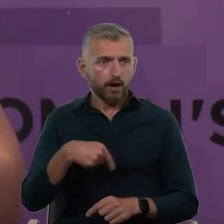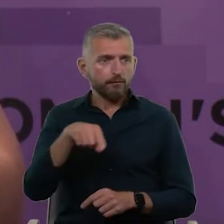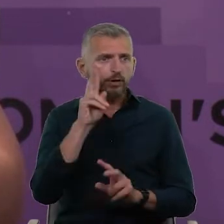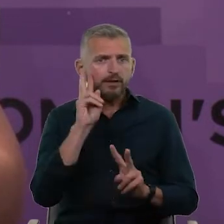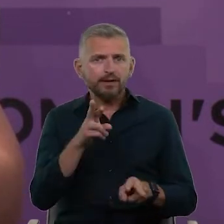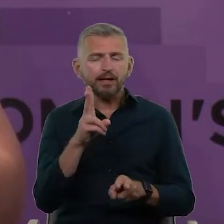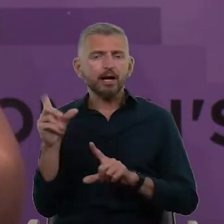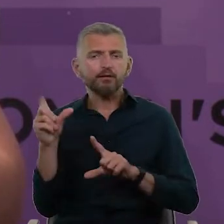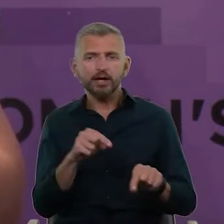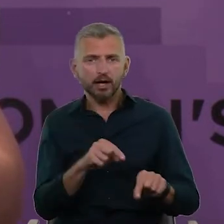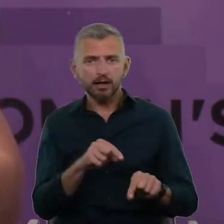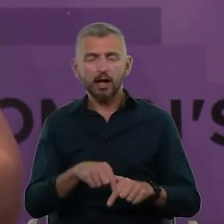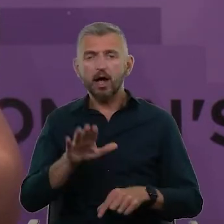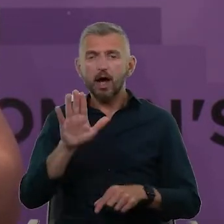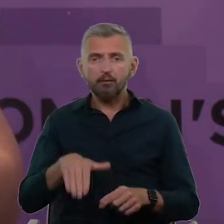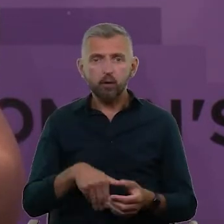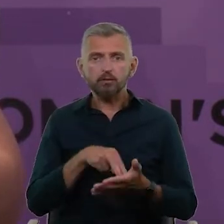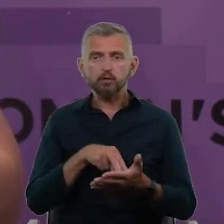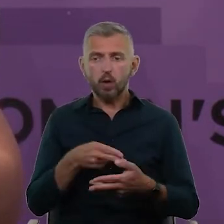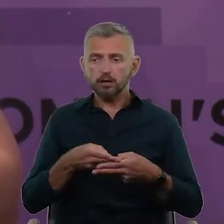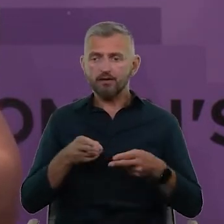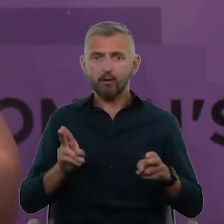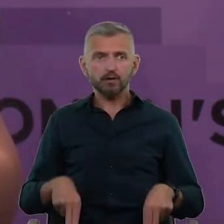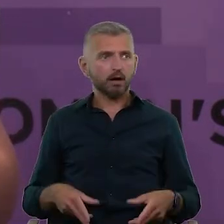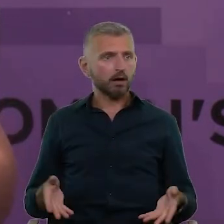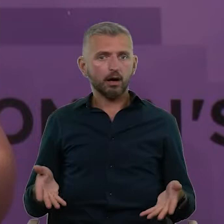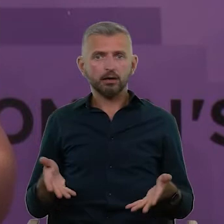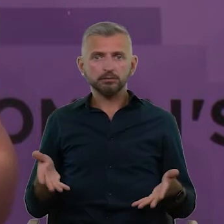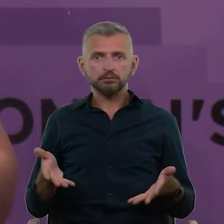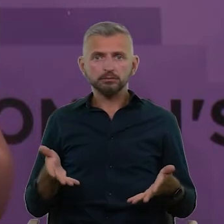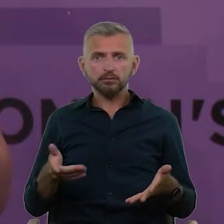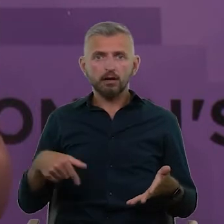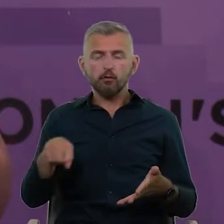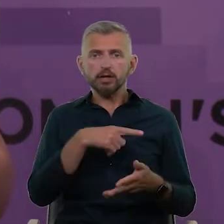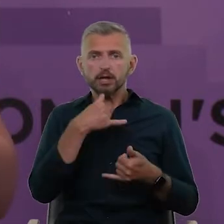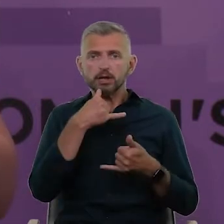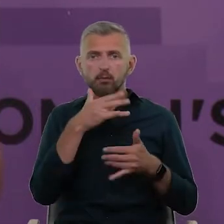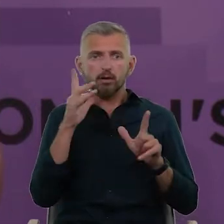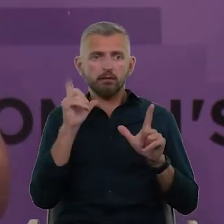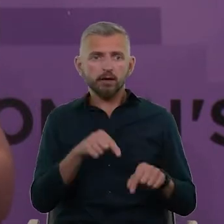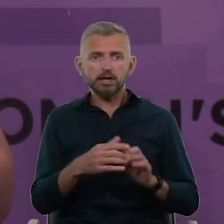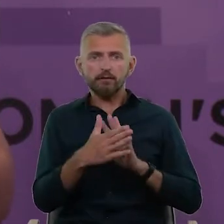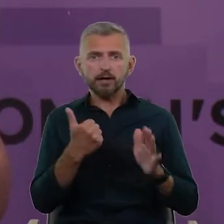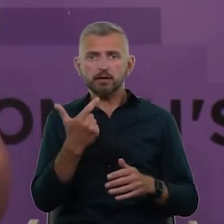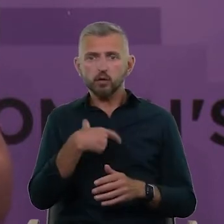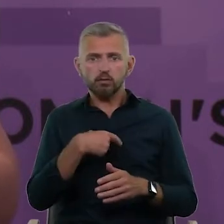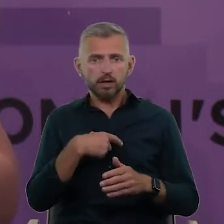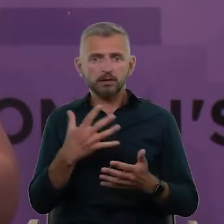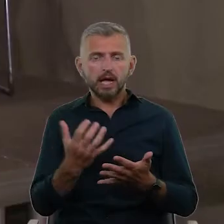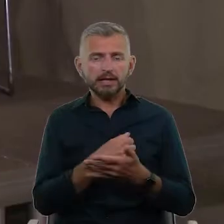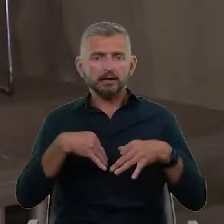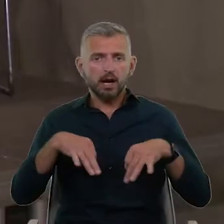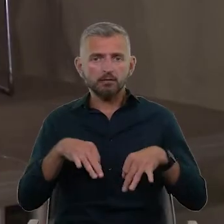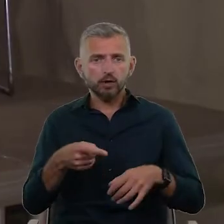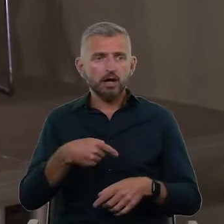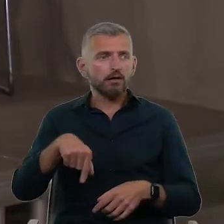як виїхати, а потім стояли на вокзалі, бо вони не могли навіть виїхати і визнати собі, знайти транспорт.